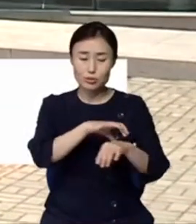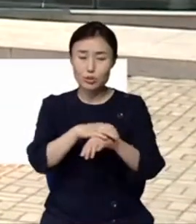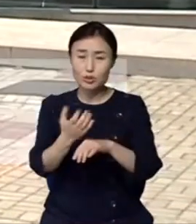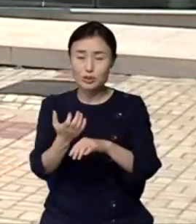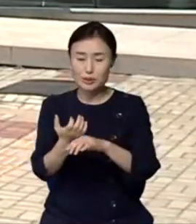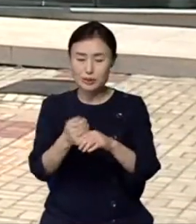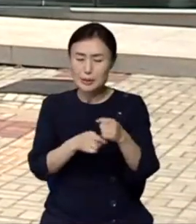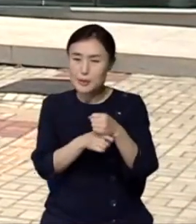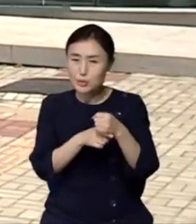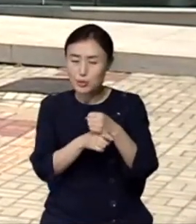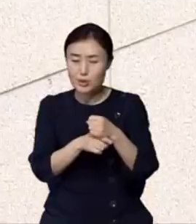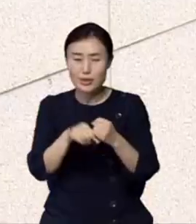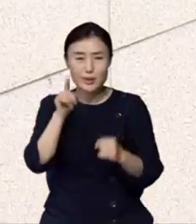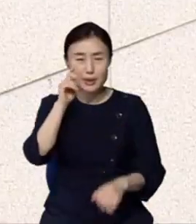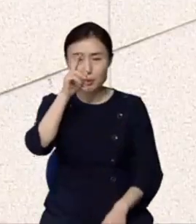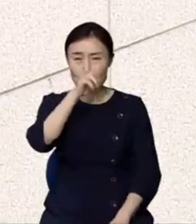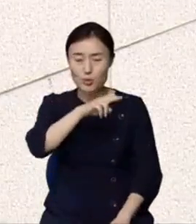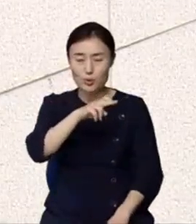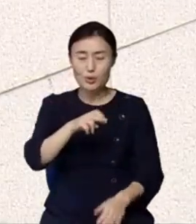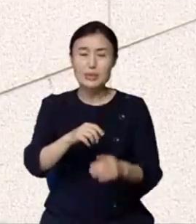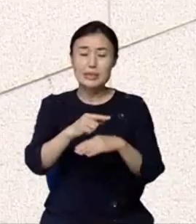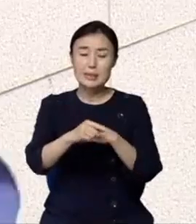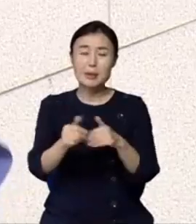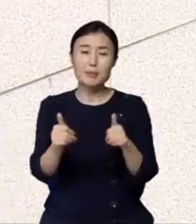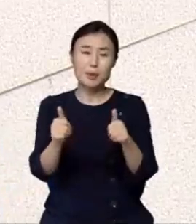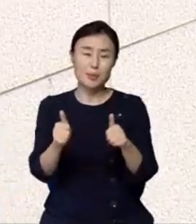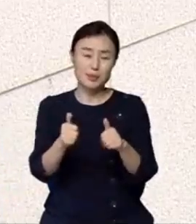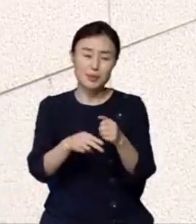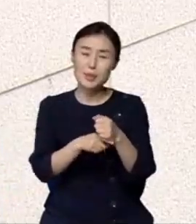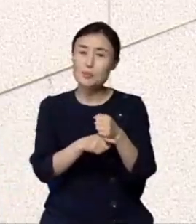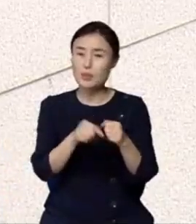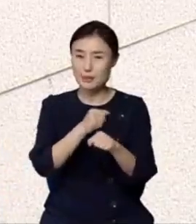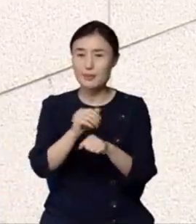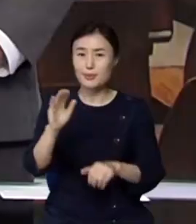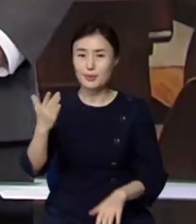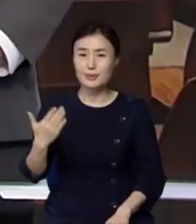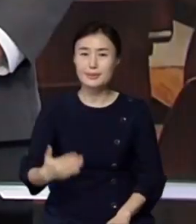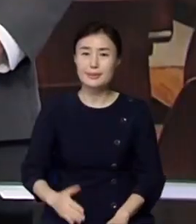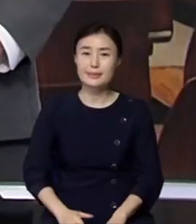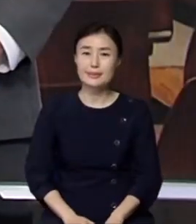심문은 내일 오전 광주지방법원에서 열릴 예정입니다.